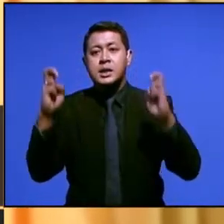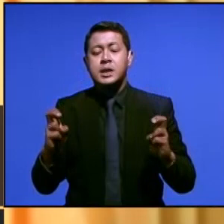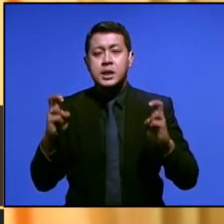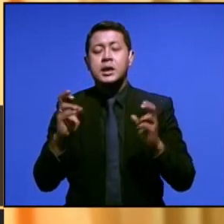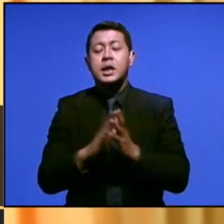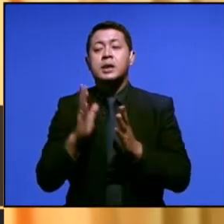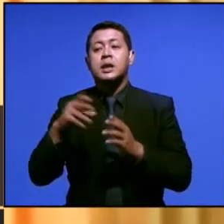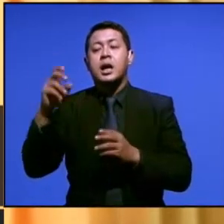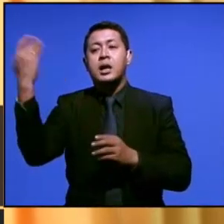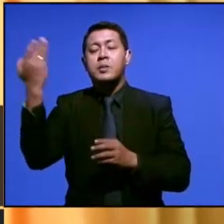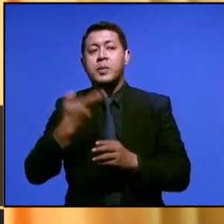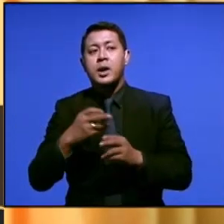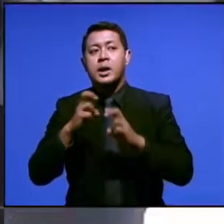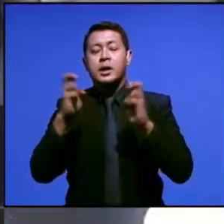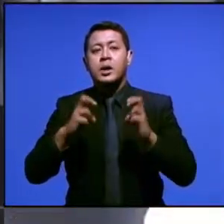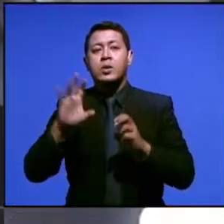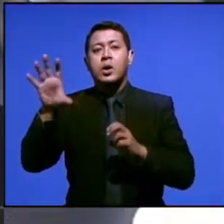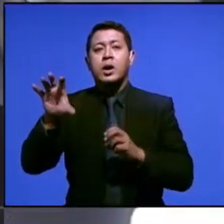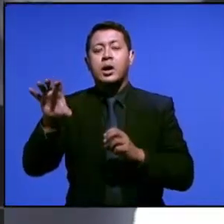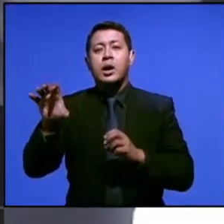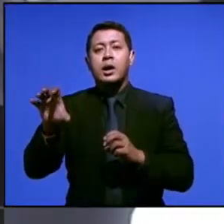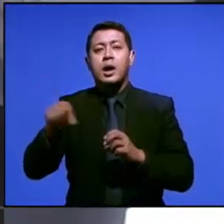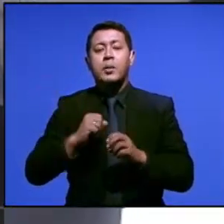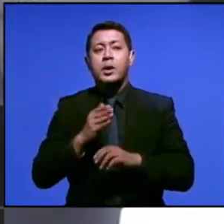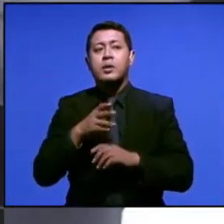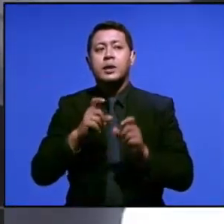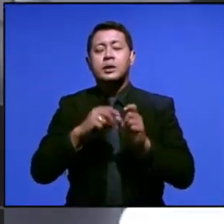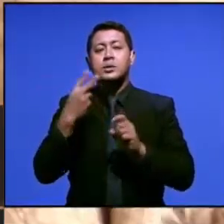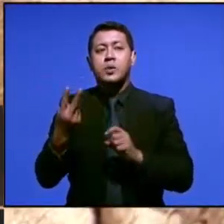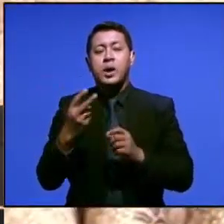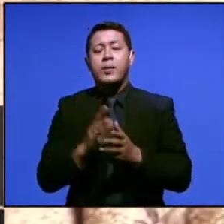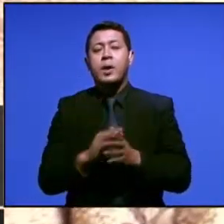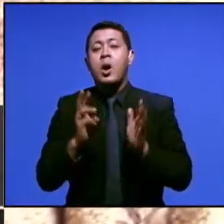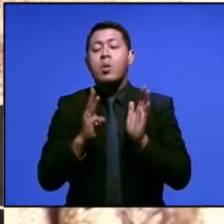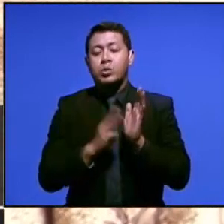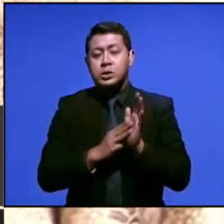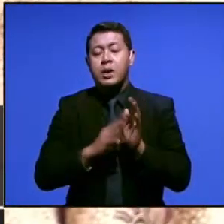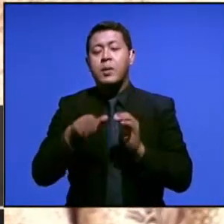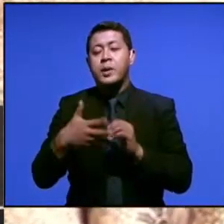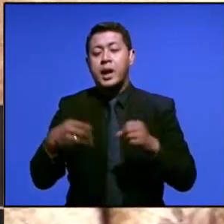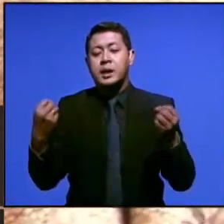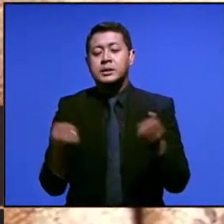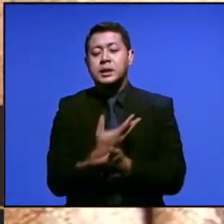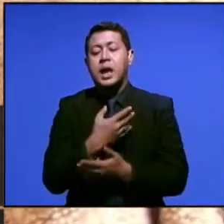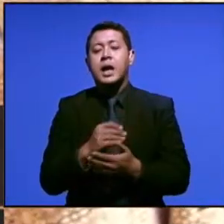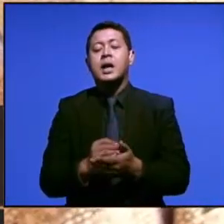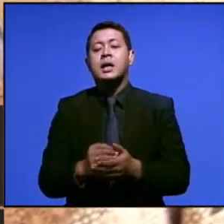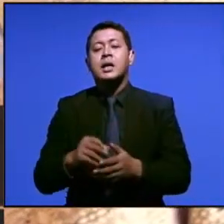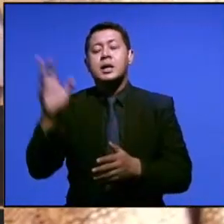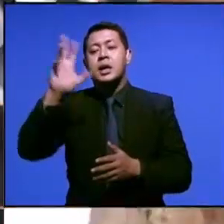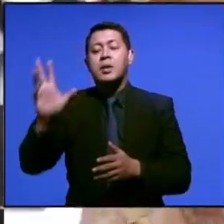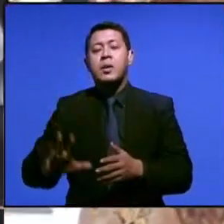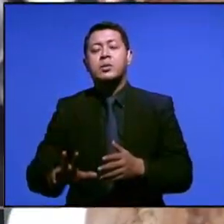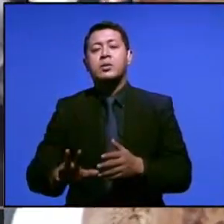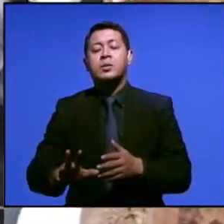kembali ke Kediri dia kan ambil S2-nya. Kapan dan dimanapun kami Musdalifah meninggal dunia dalam kecelakaan tunggal di Kabupaten